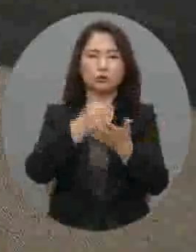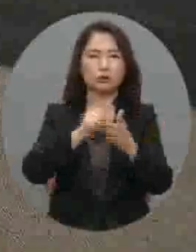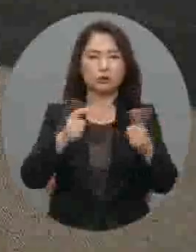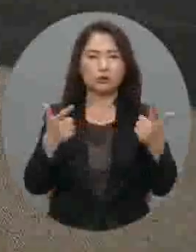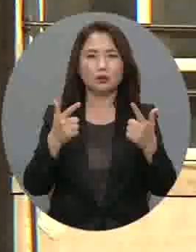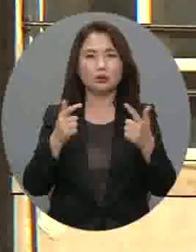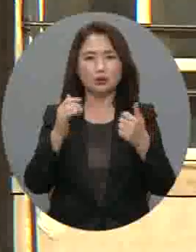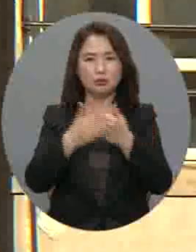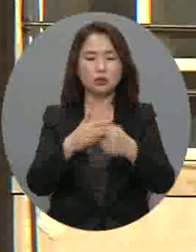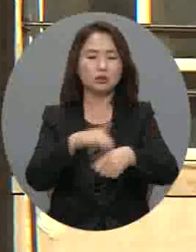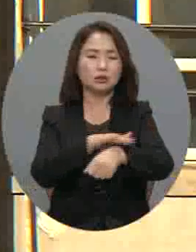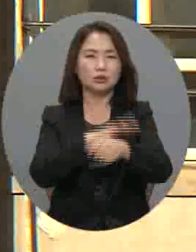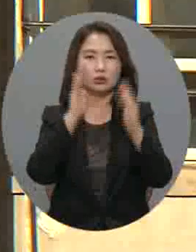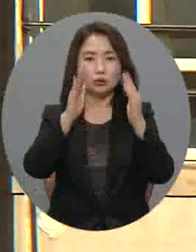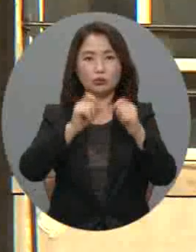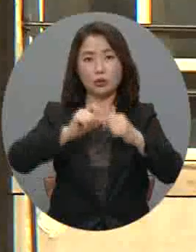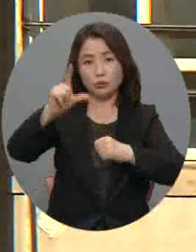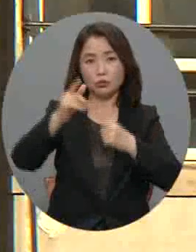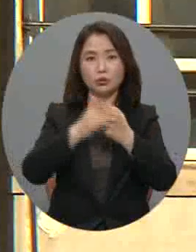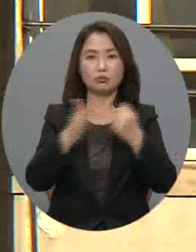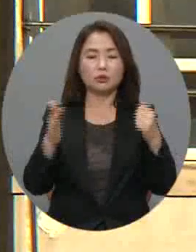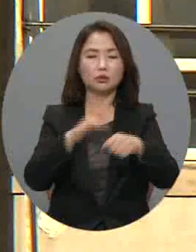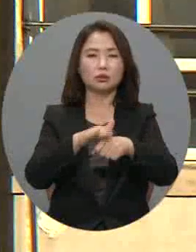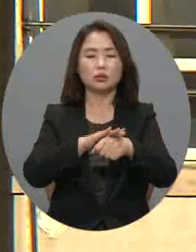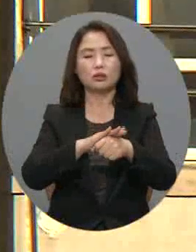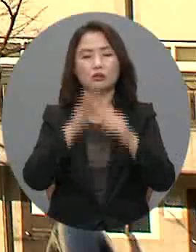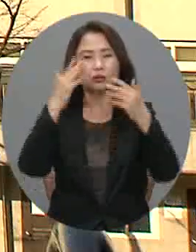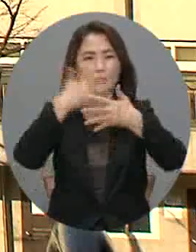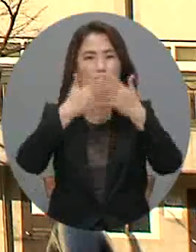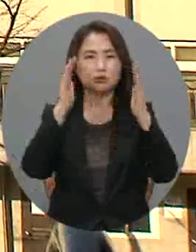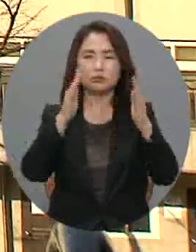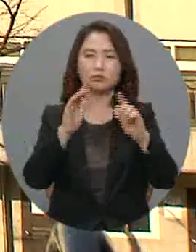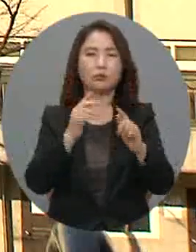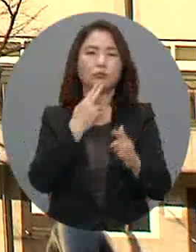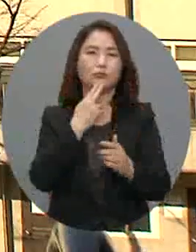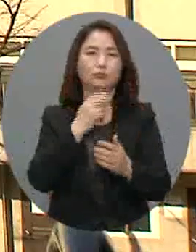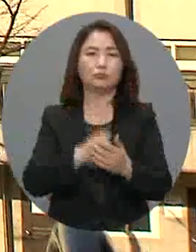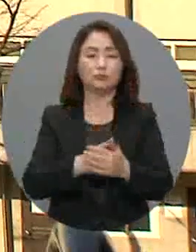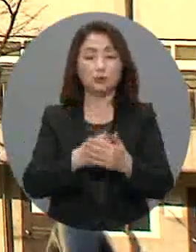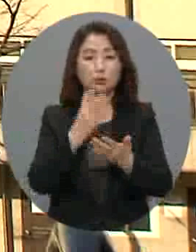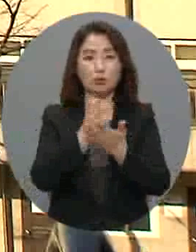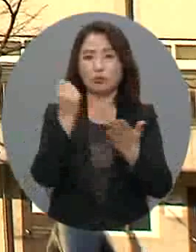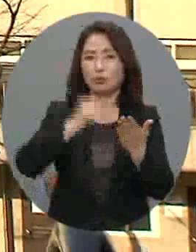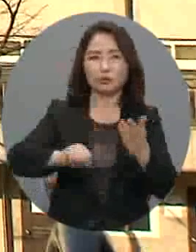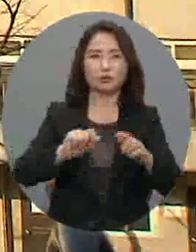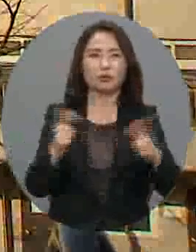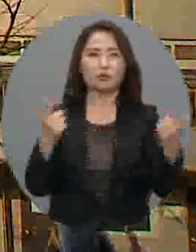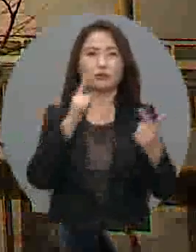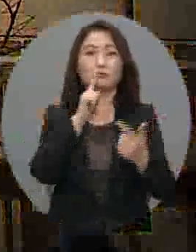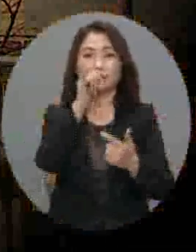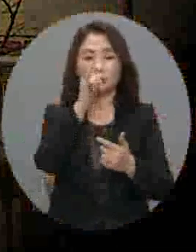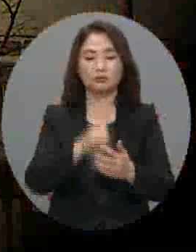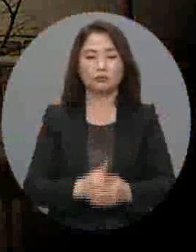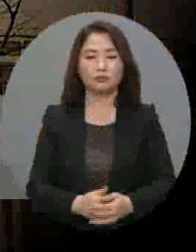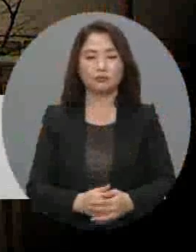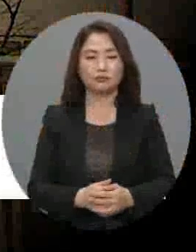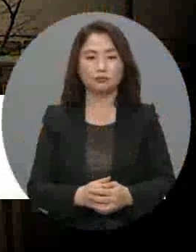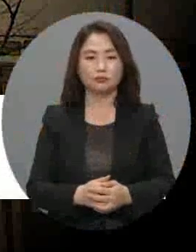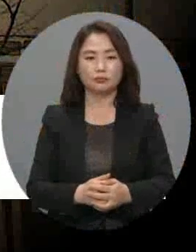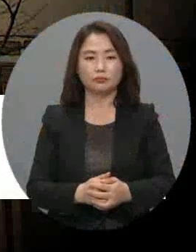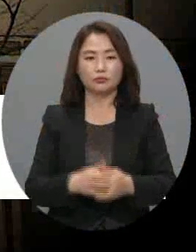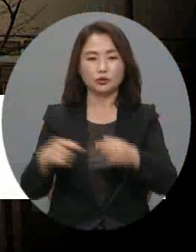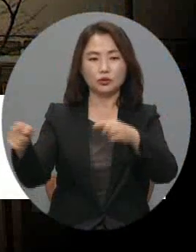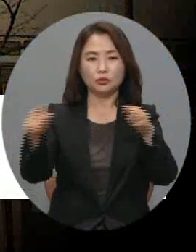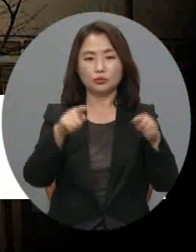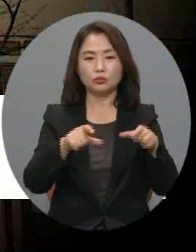않았습니다 대부 시교육청은 규정 위반은 아니라고 설명했습니다 호빵 억압 사용하게